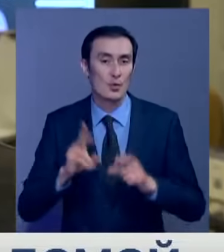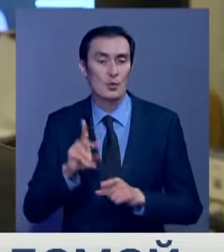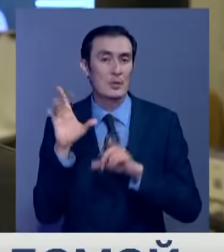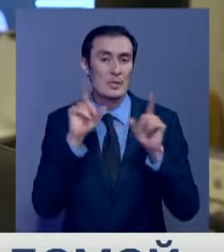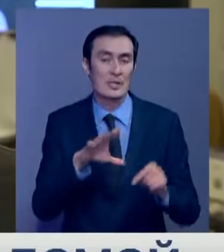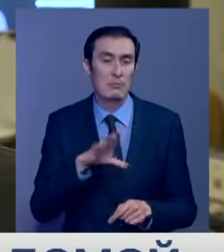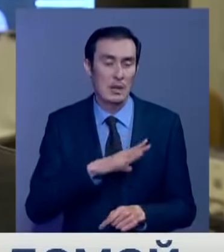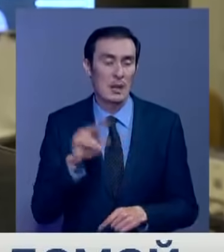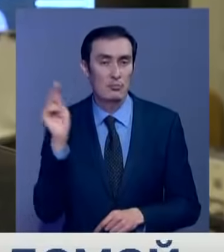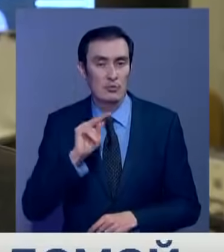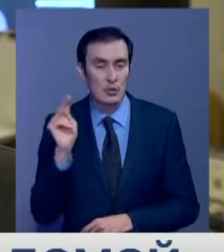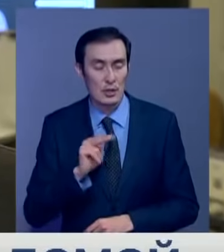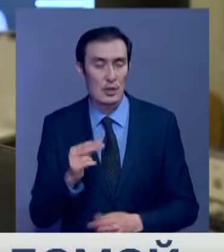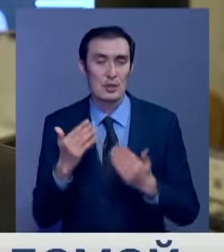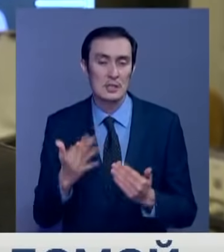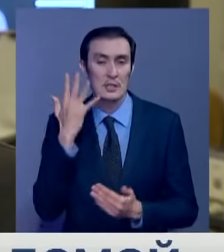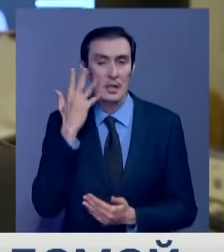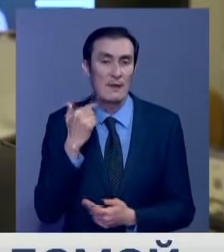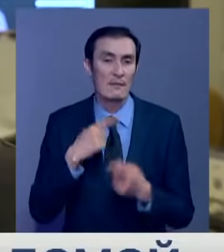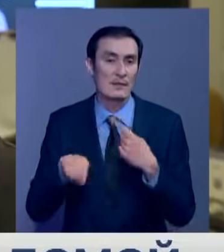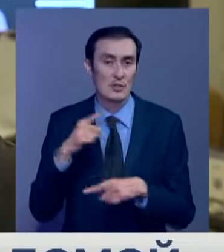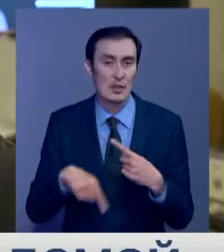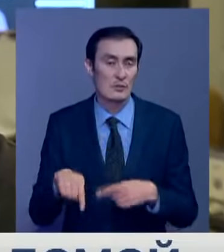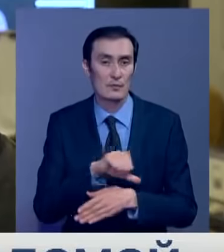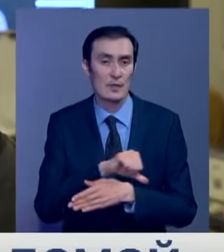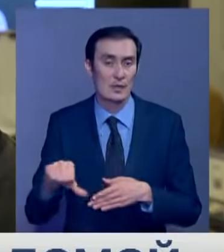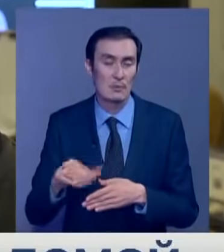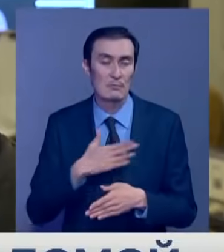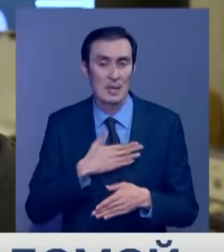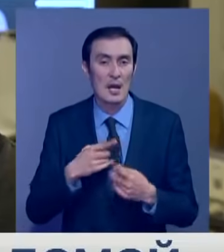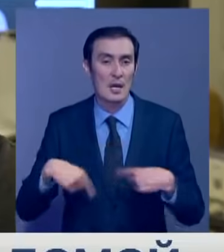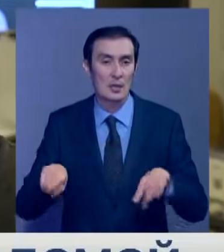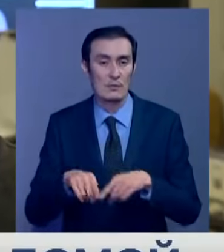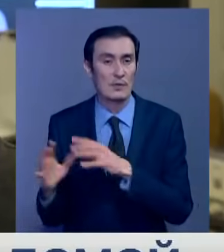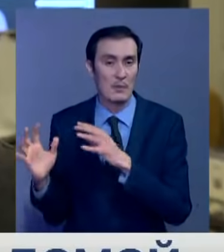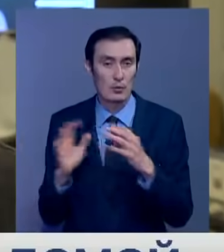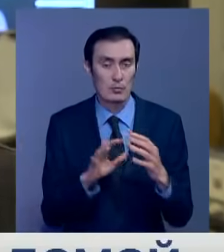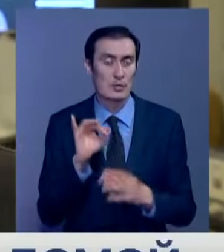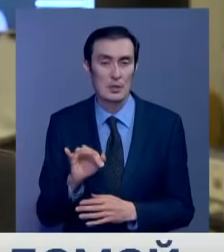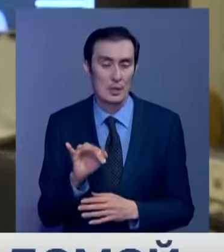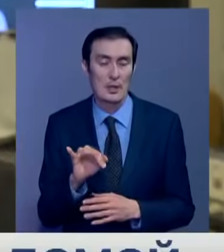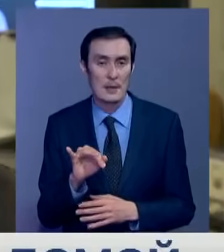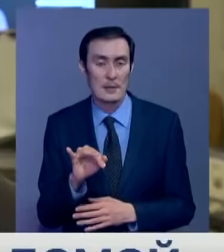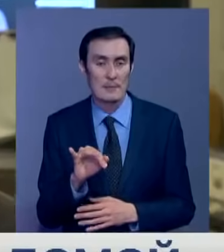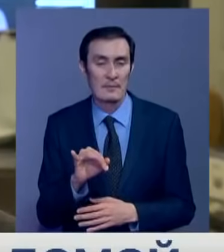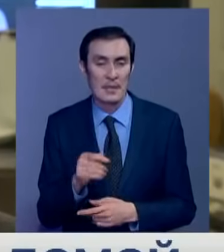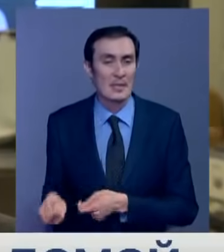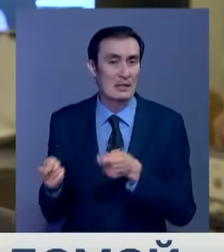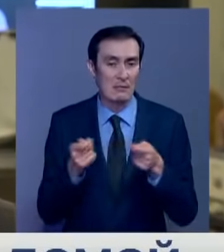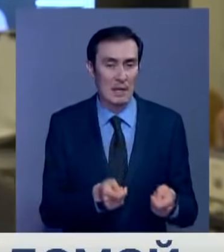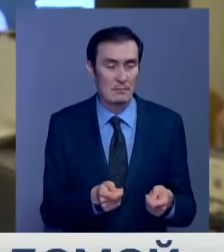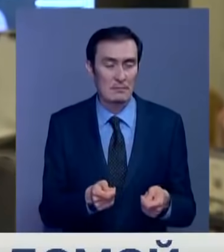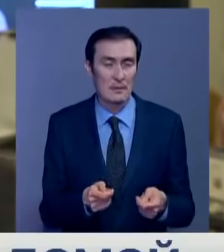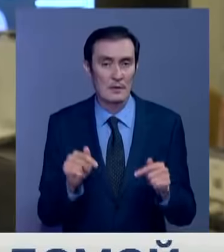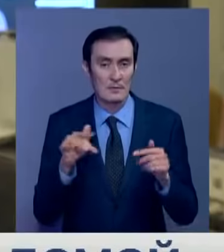на дистанционное обучение. И когда они попадают в приграничную область, мы организовываем транспорт и доставляем их